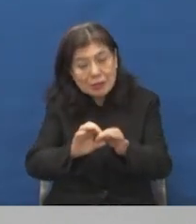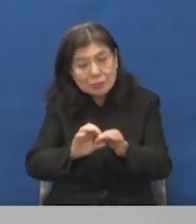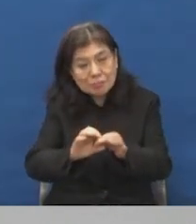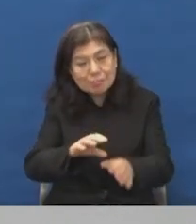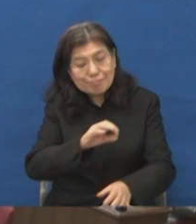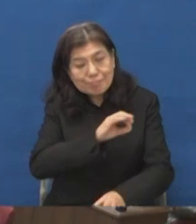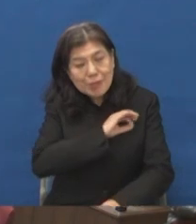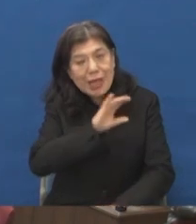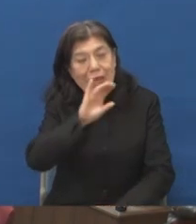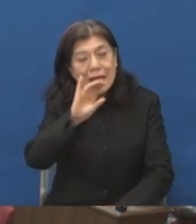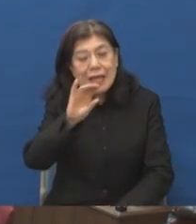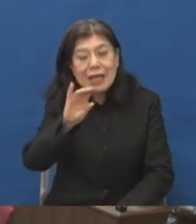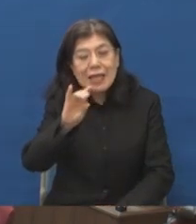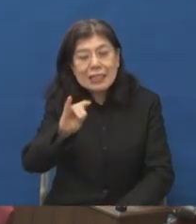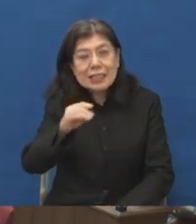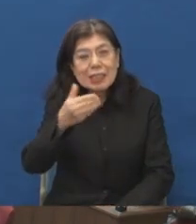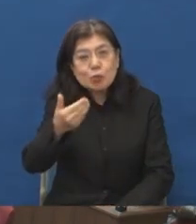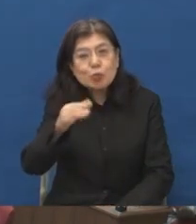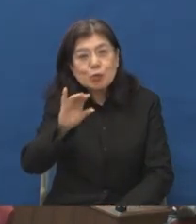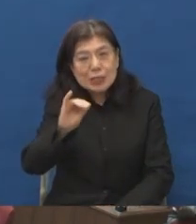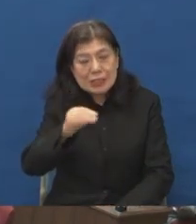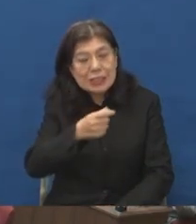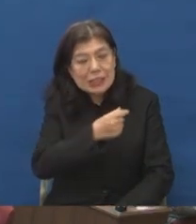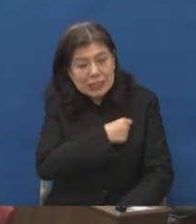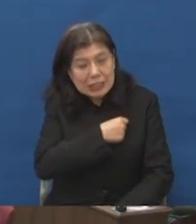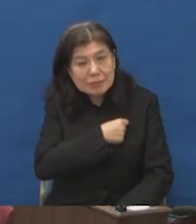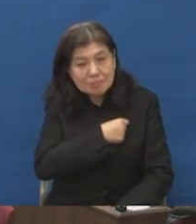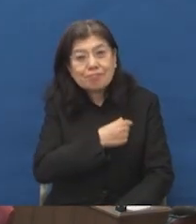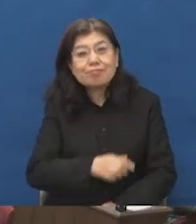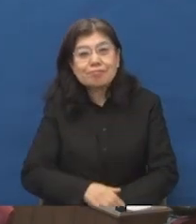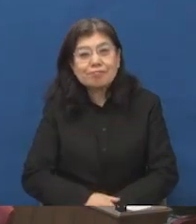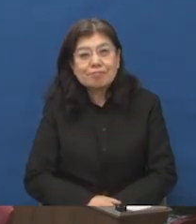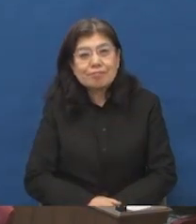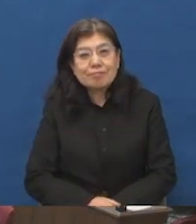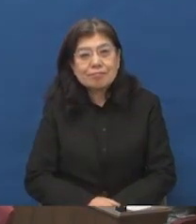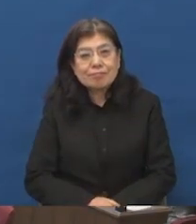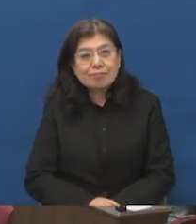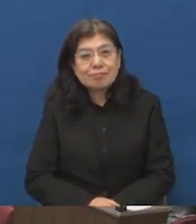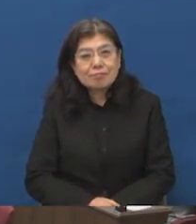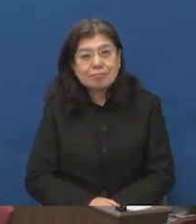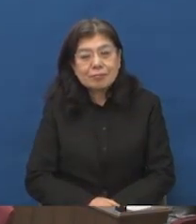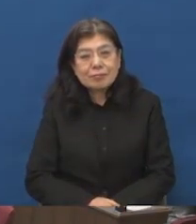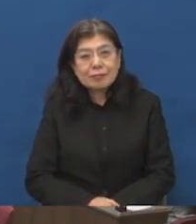秀議員に発言を許します。菊池議員、